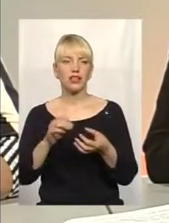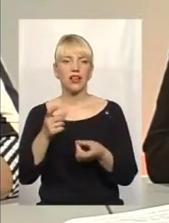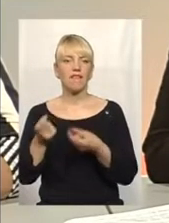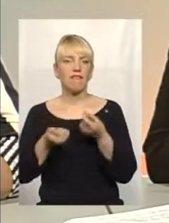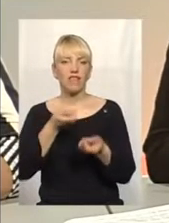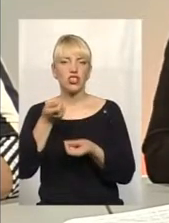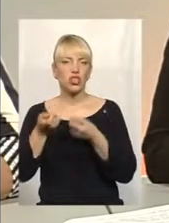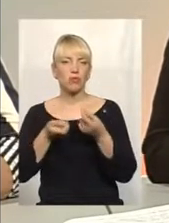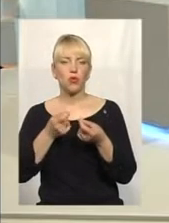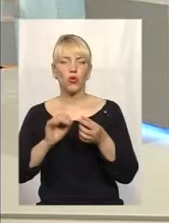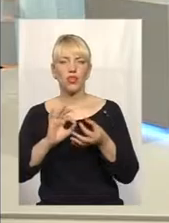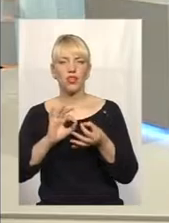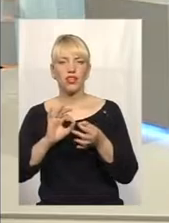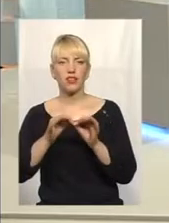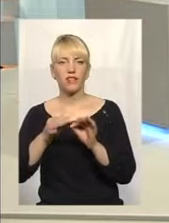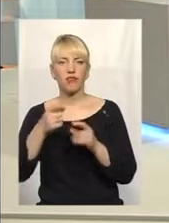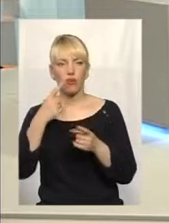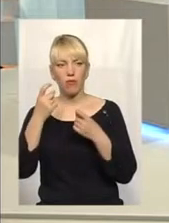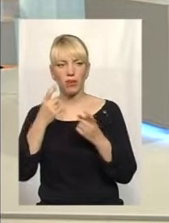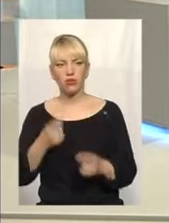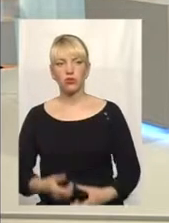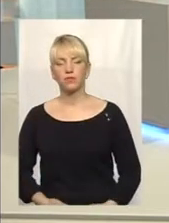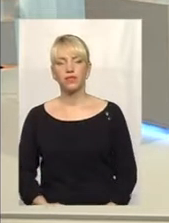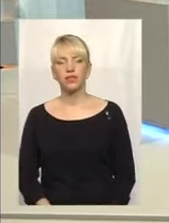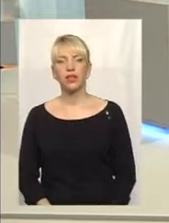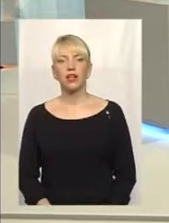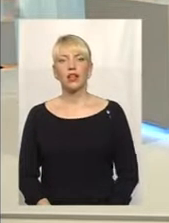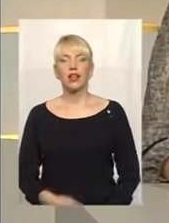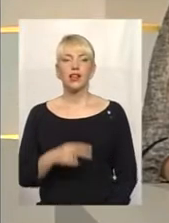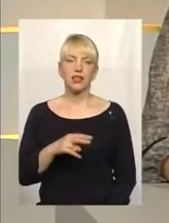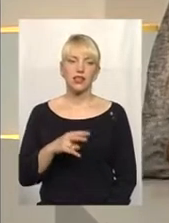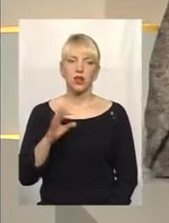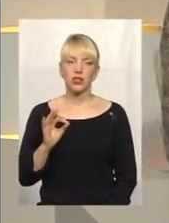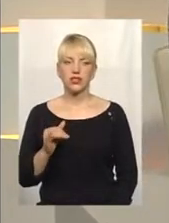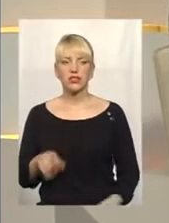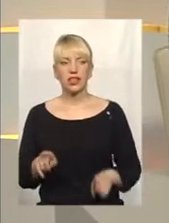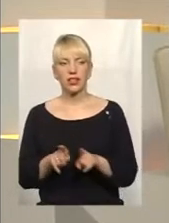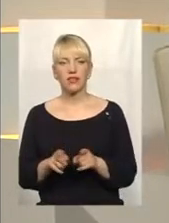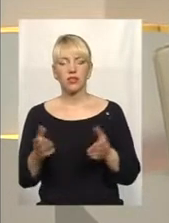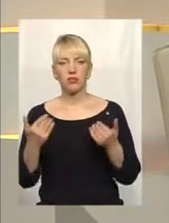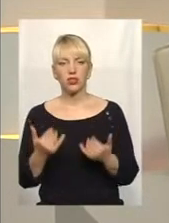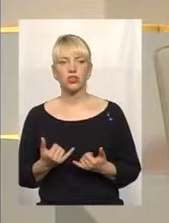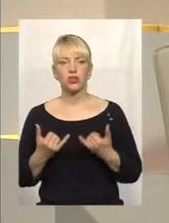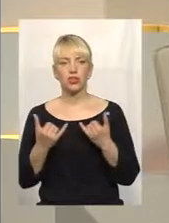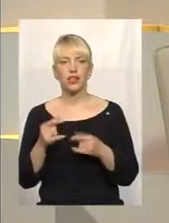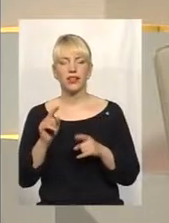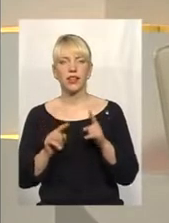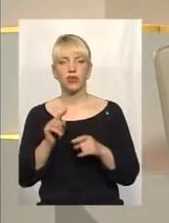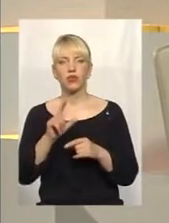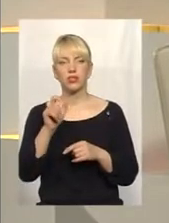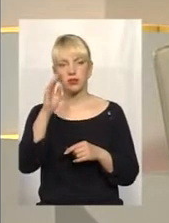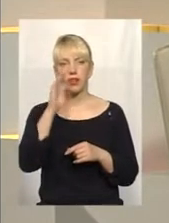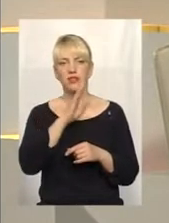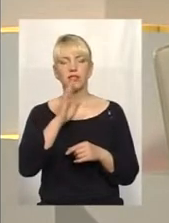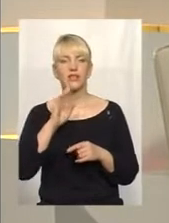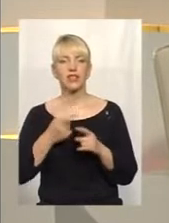отримати. Ларисо Олексіївно, от такий відпочинок для декого з батьків він